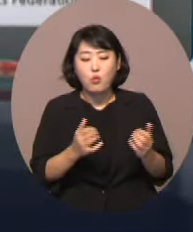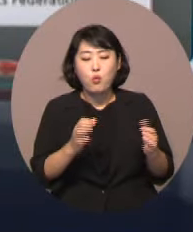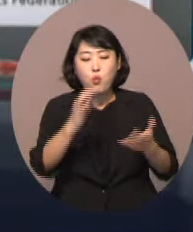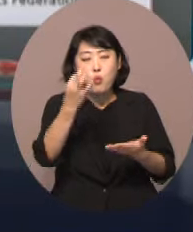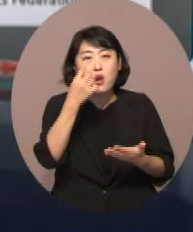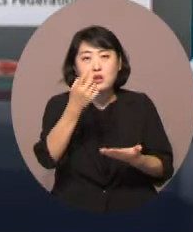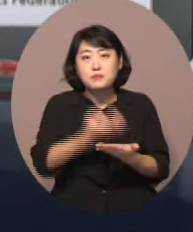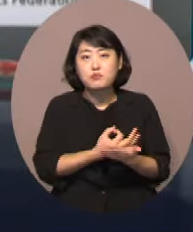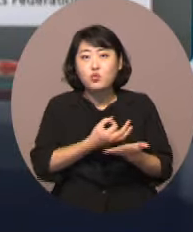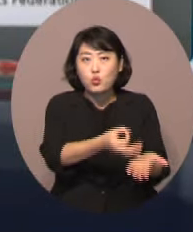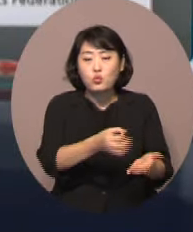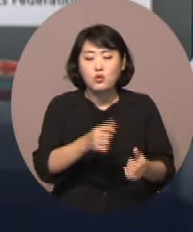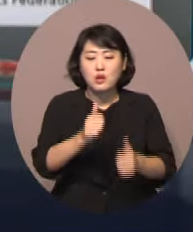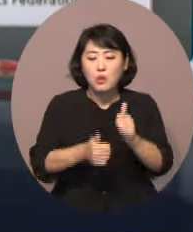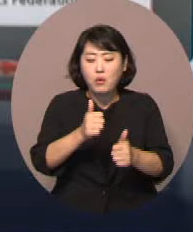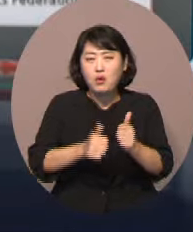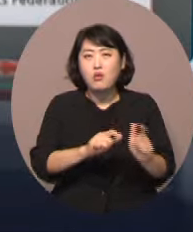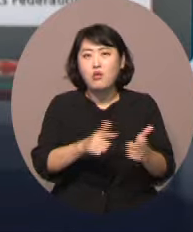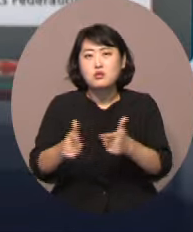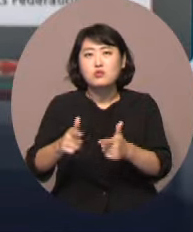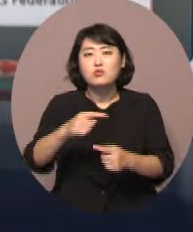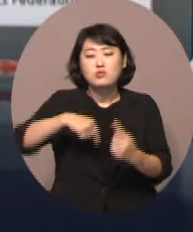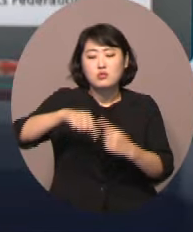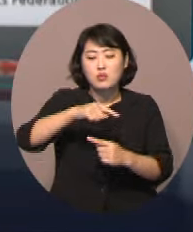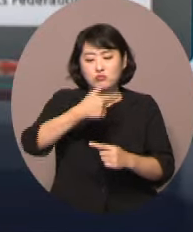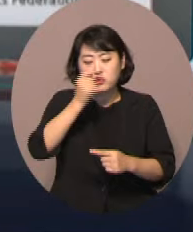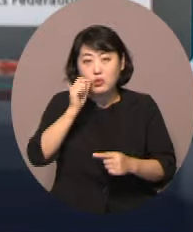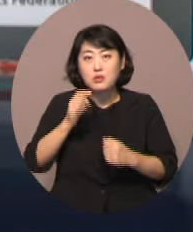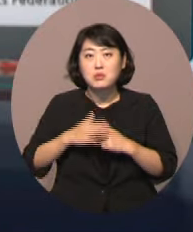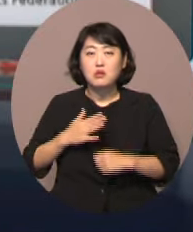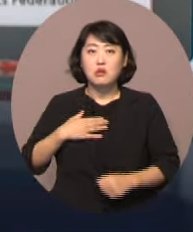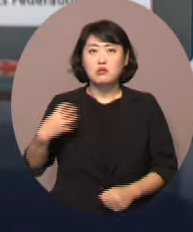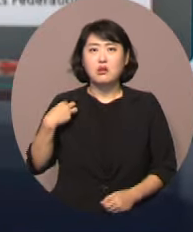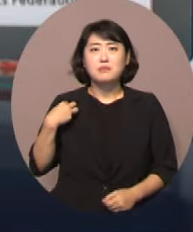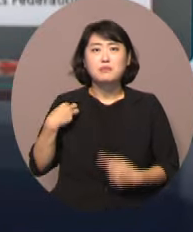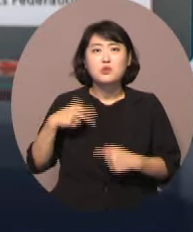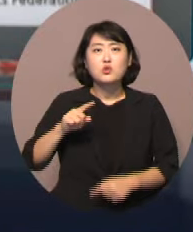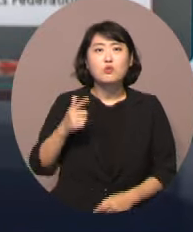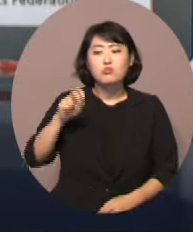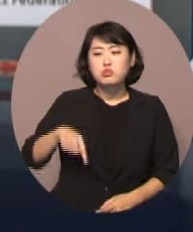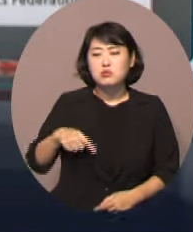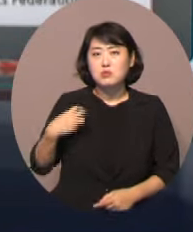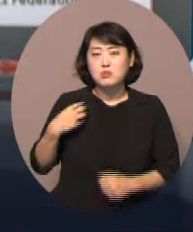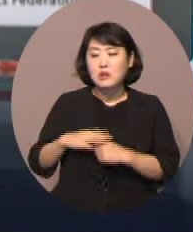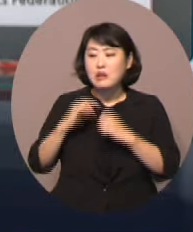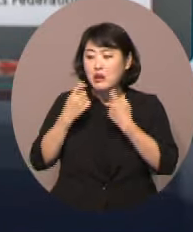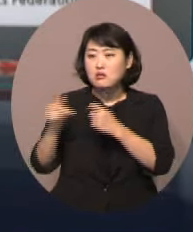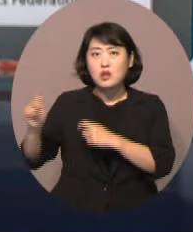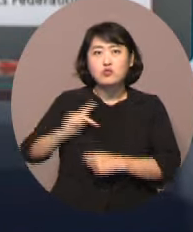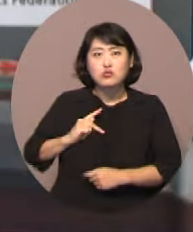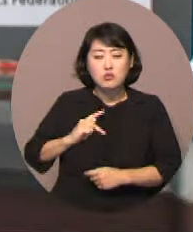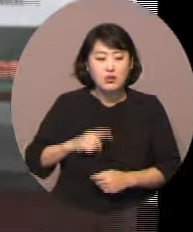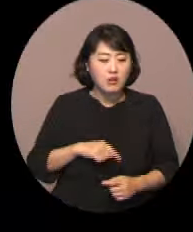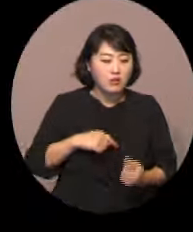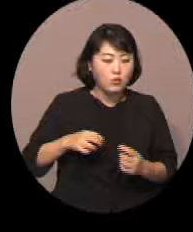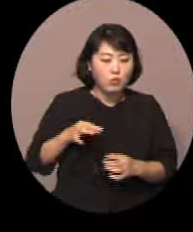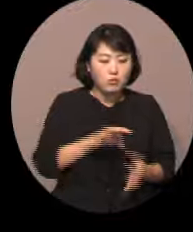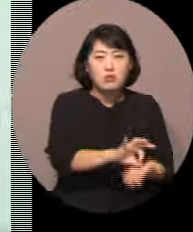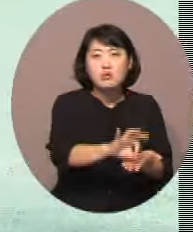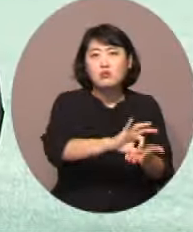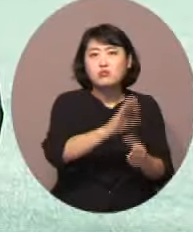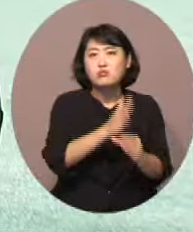대회하면 부족한 운영비도 해야 되다 보니 어쩔 수 없이 전무인 제가 책임을지고 있다 보니 개인 대출을 받서 운영하고 있는